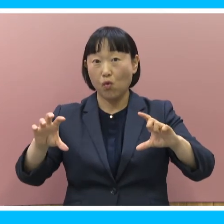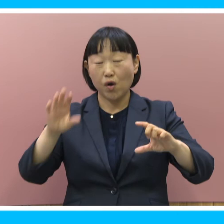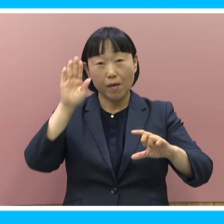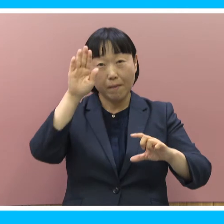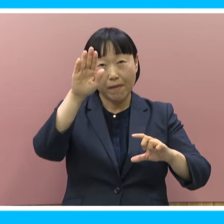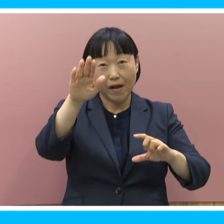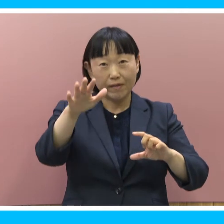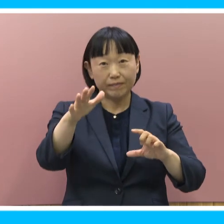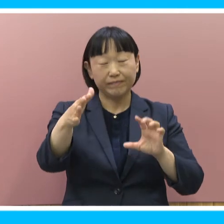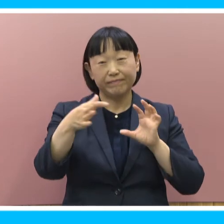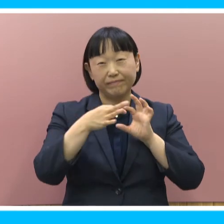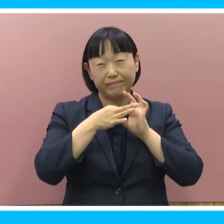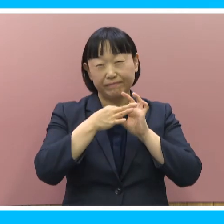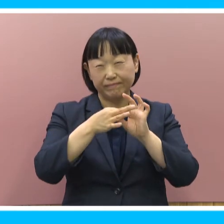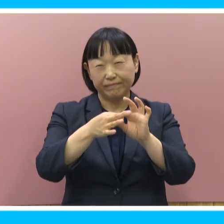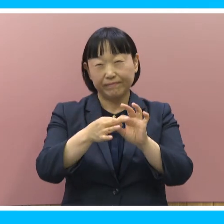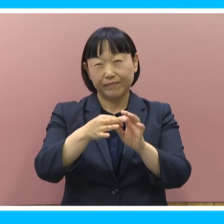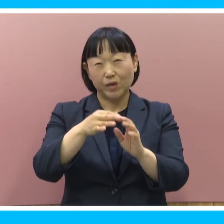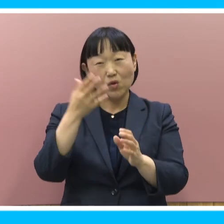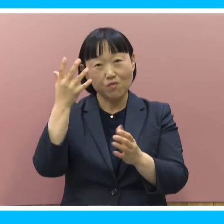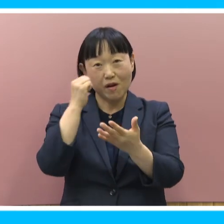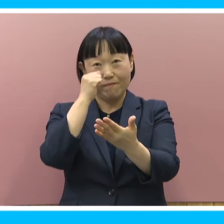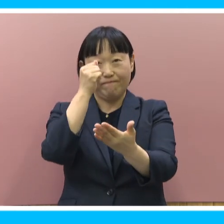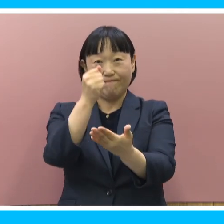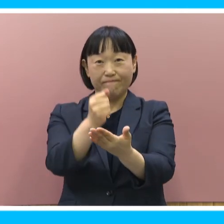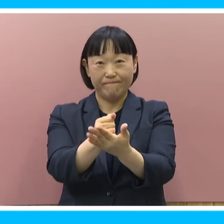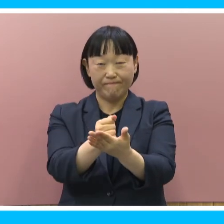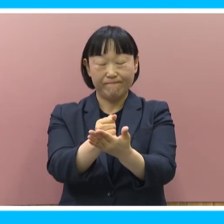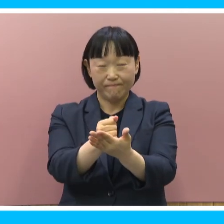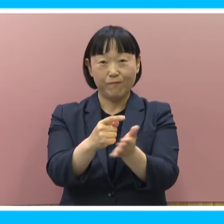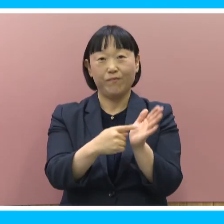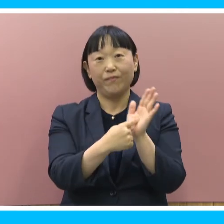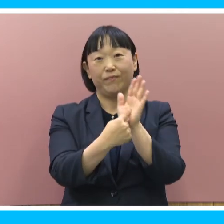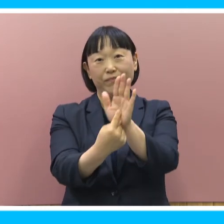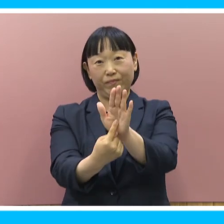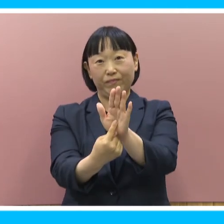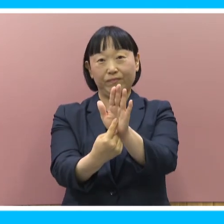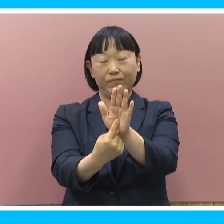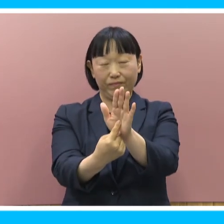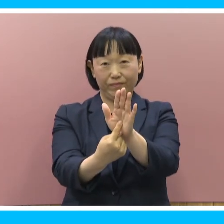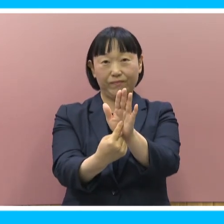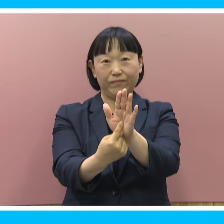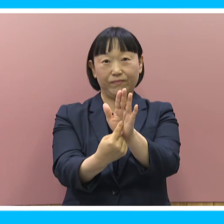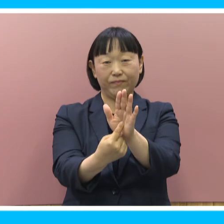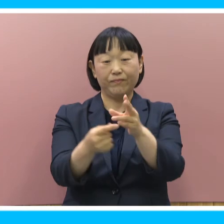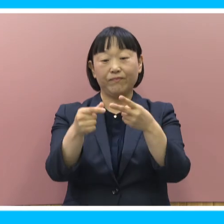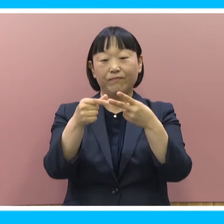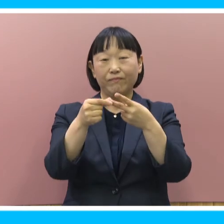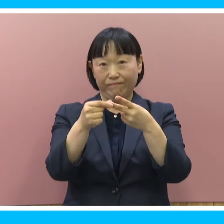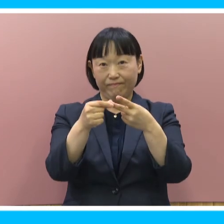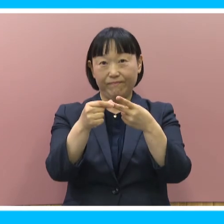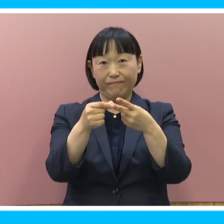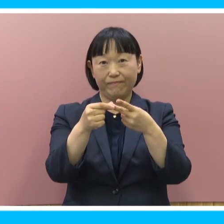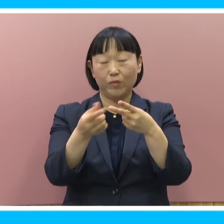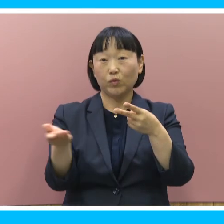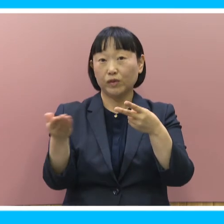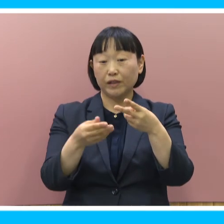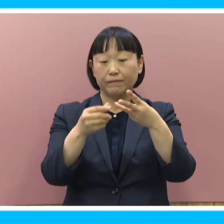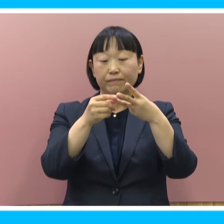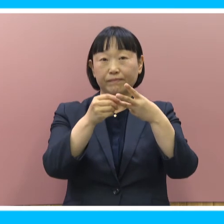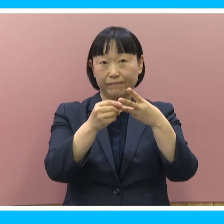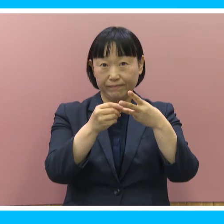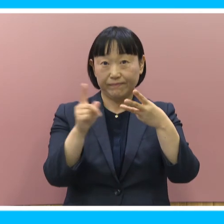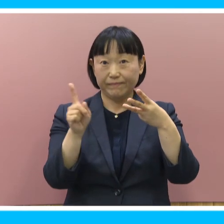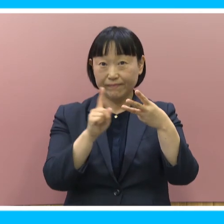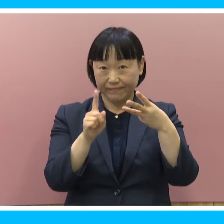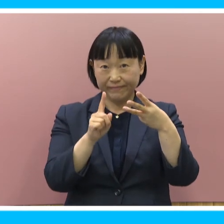に向かって夢を抱き、みんなで夢を叶えましょうというメッセージが込められています。